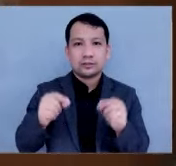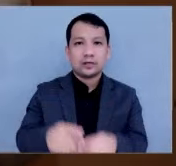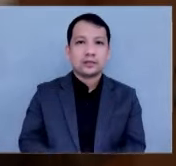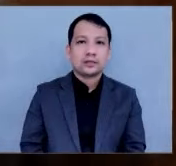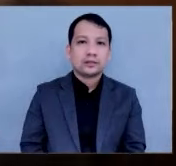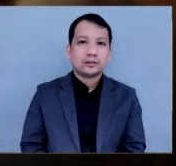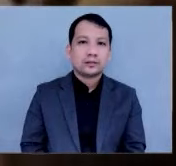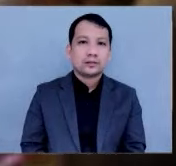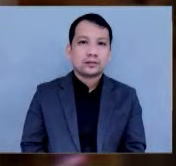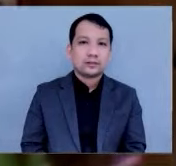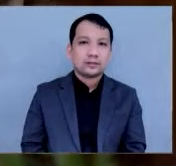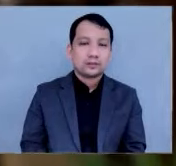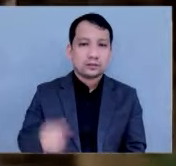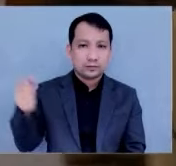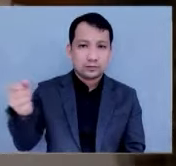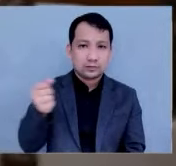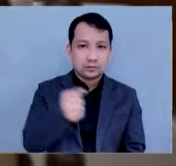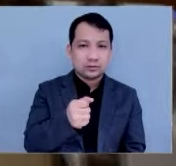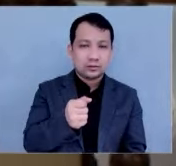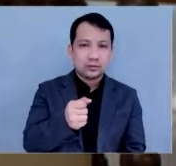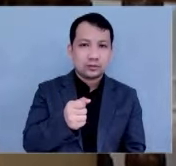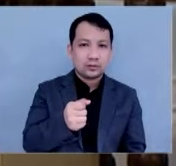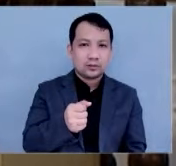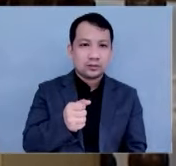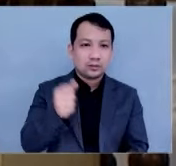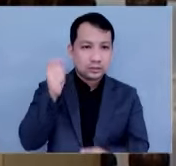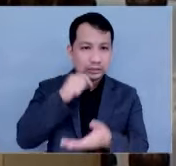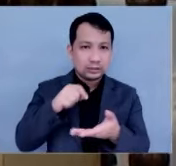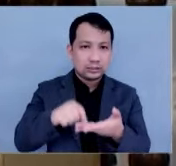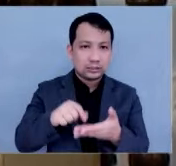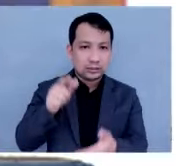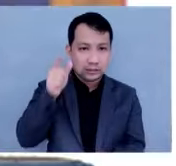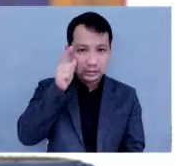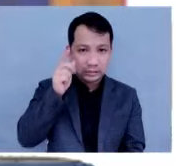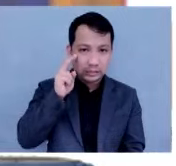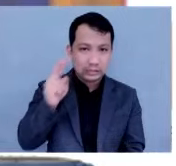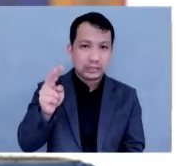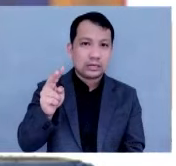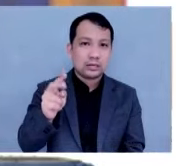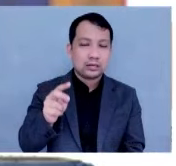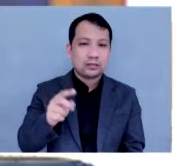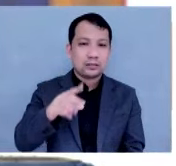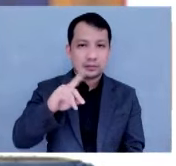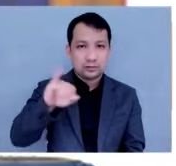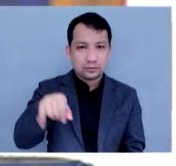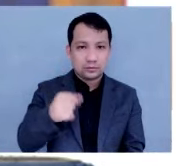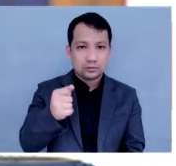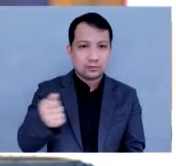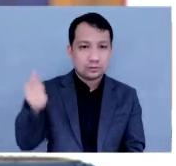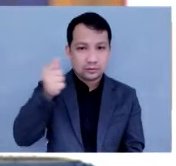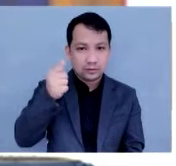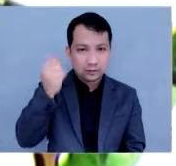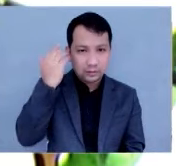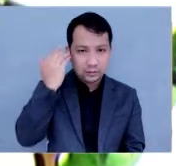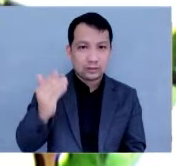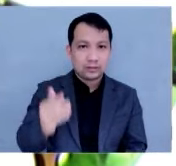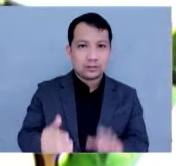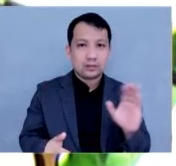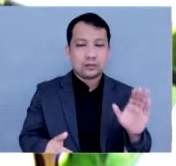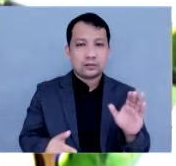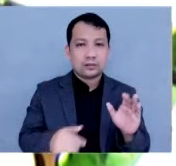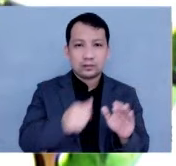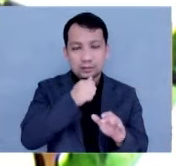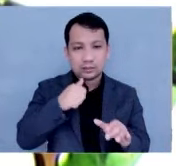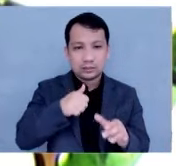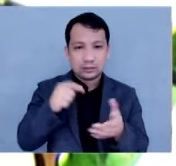abroad itinalaga rin ng Pangulo sina executive secretary Lucas bersamin justice secretary Boying remulla at Agrarian Reform